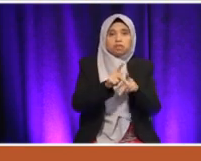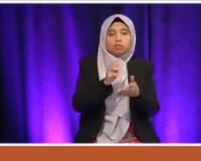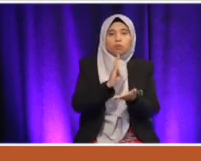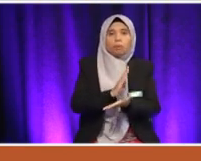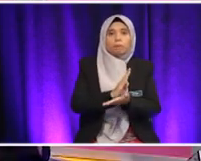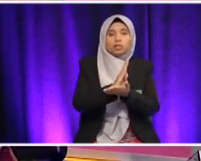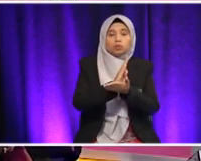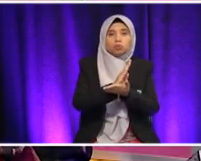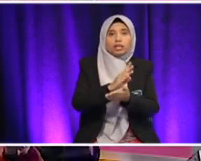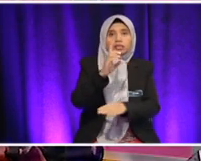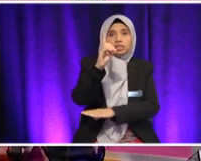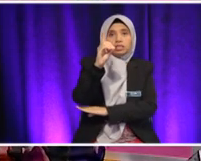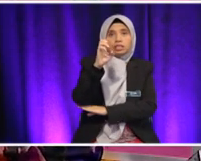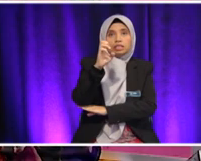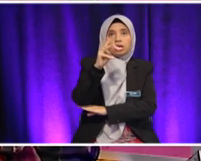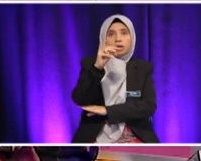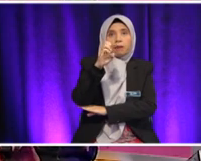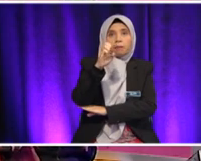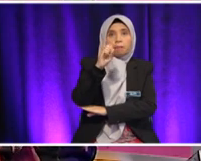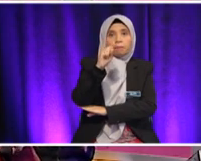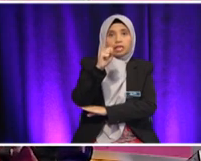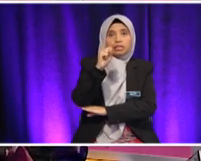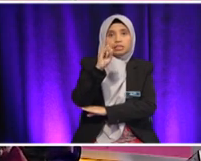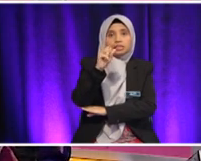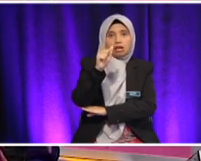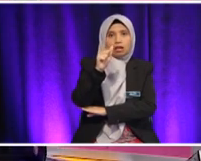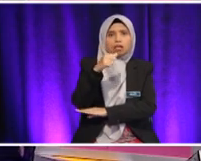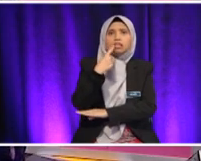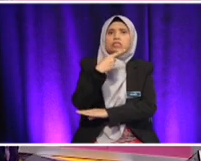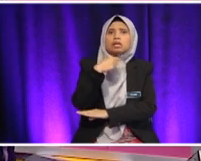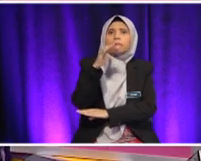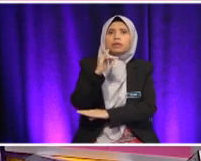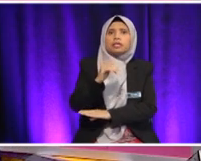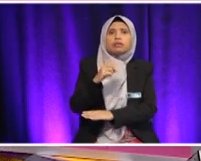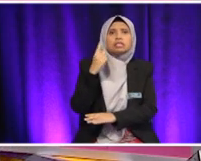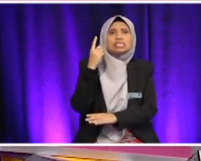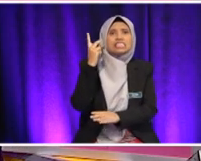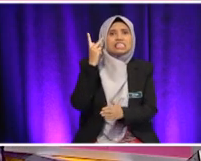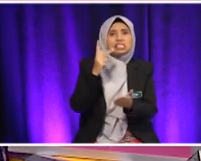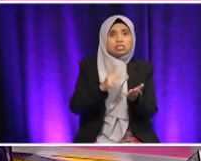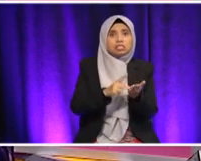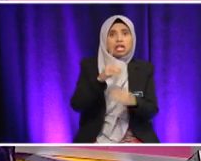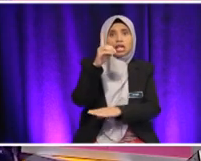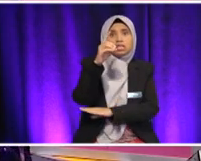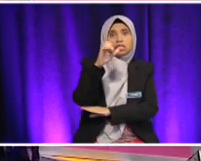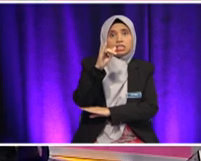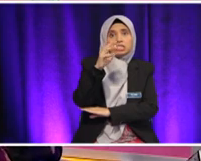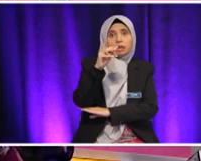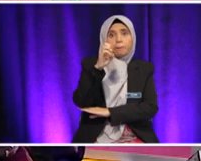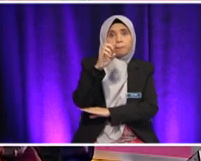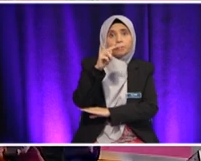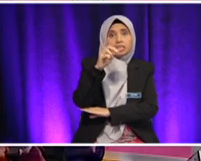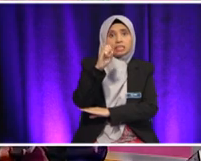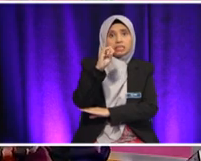adalah dimensial Yesus sekarang kita tahu siapa yang berisiko mengalami dimensi yang pertama pembawa genetik